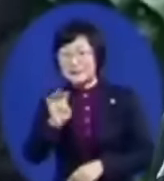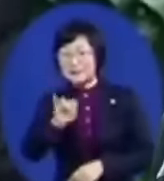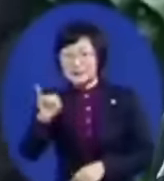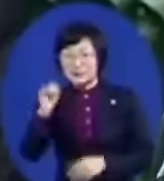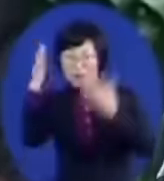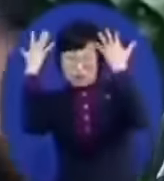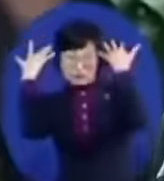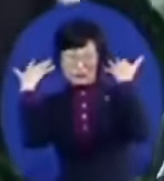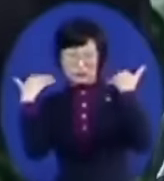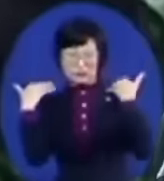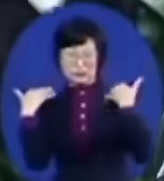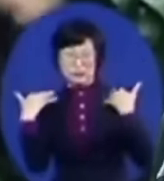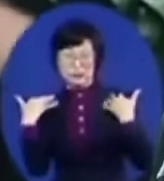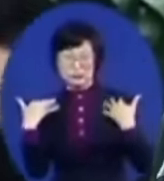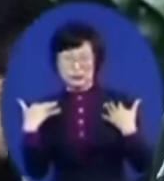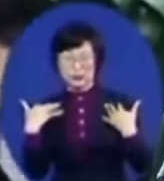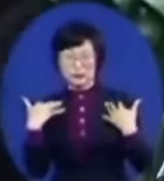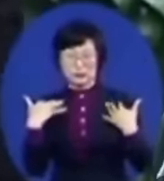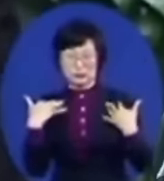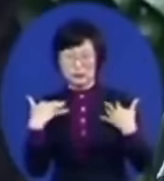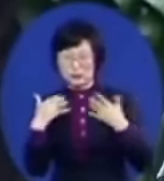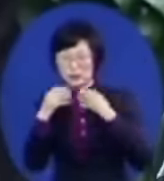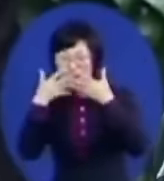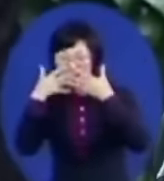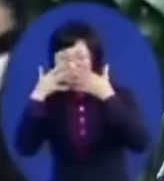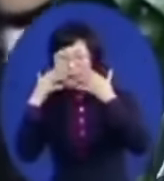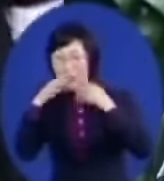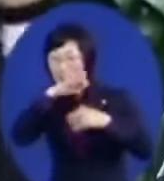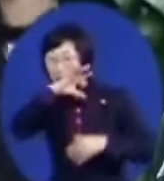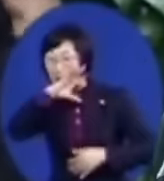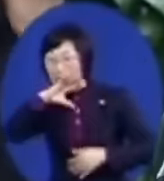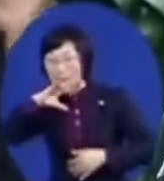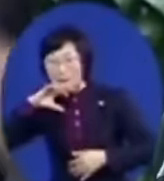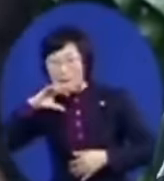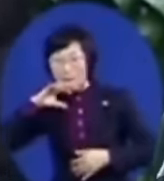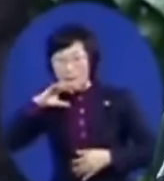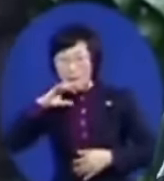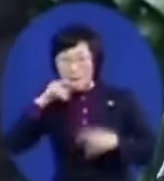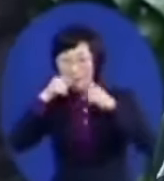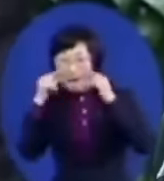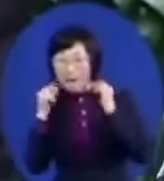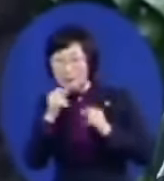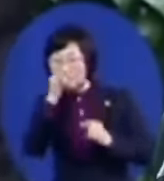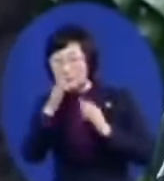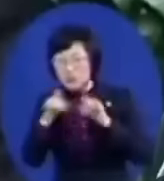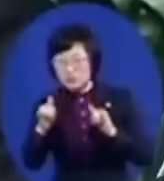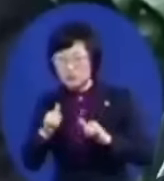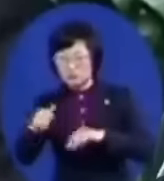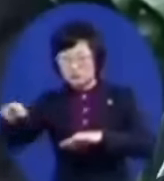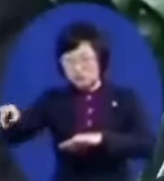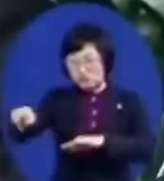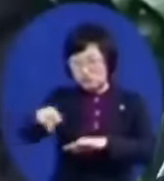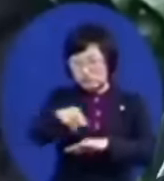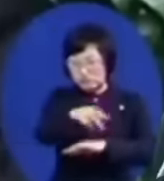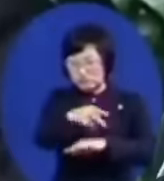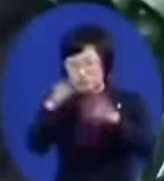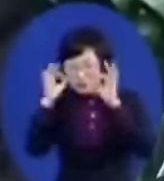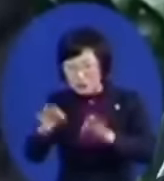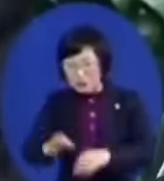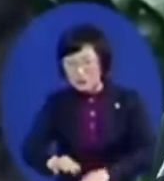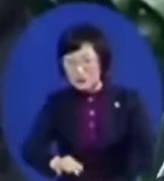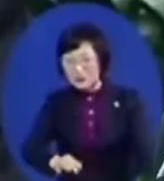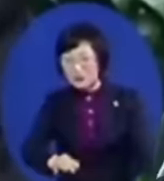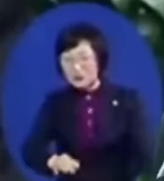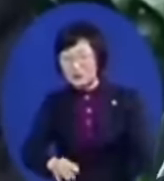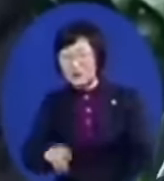다가오거든 머리를 산발로 하고 수염을 이렇게 늘어뜨리고 다가오는 것입니다. 그래 목사님 이발사